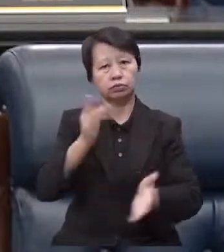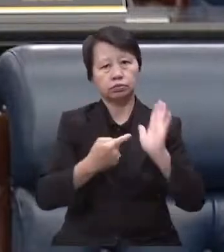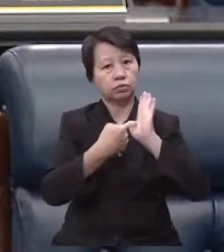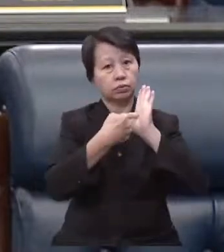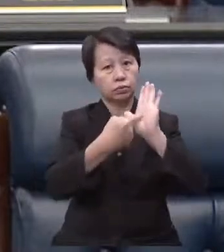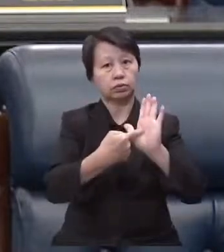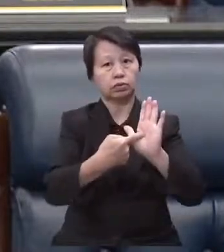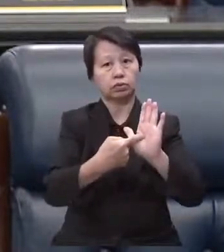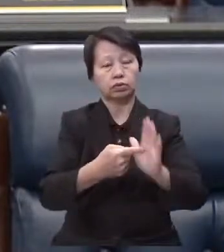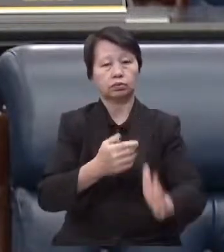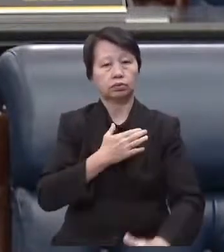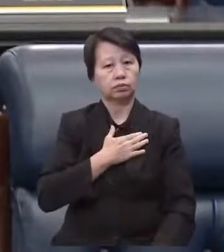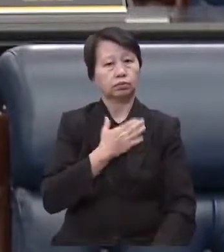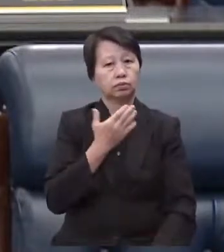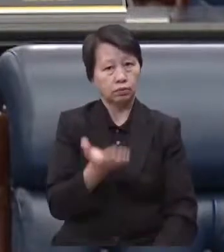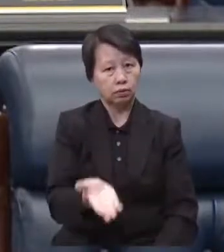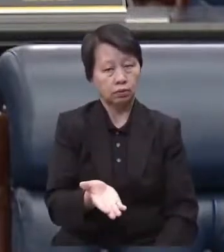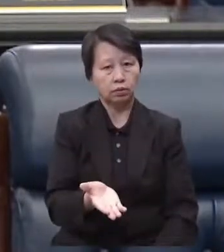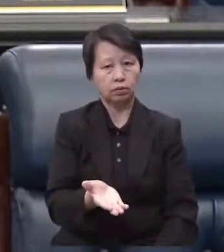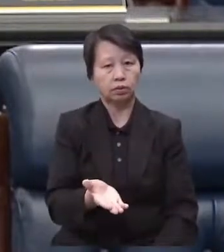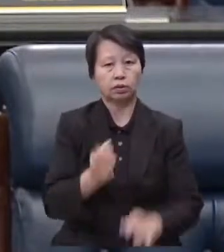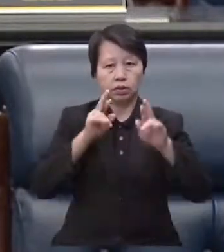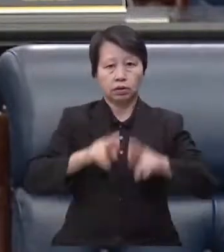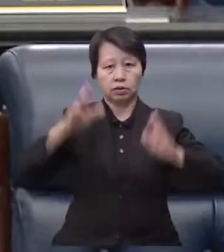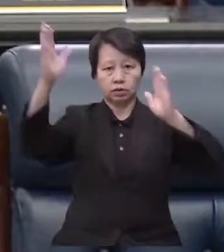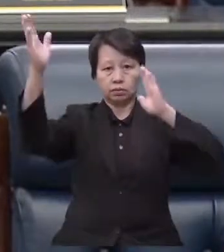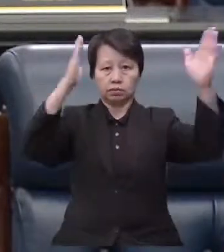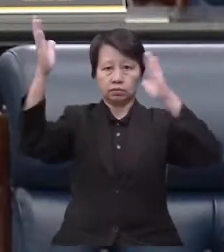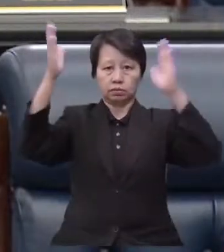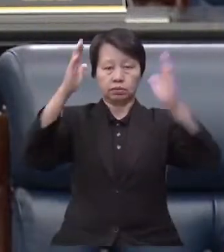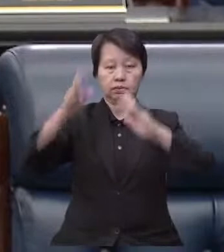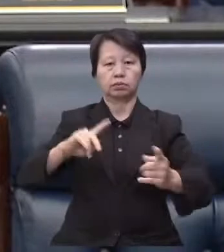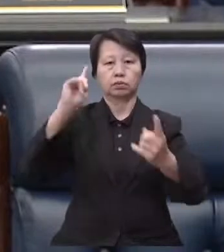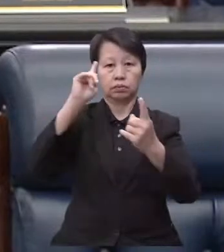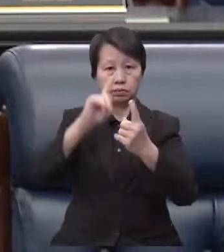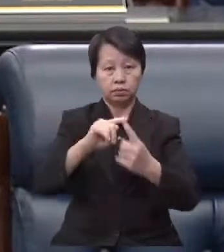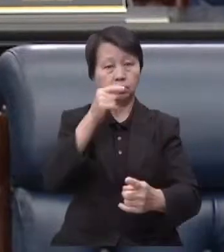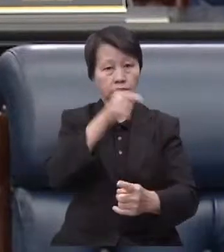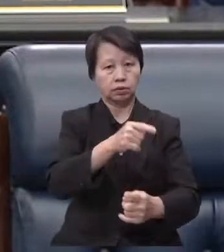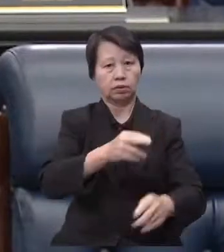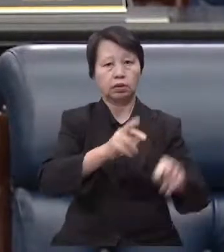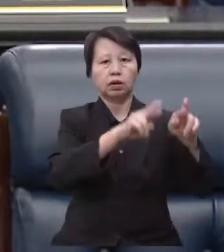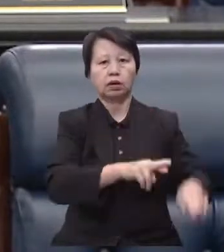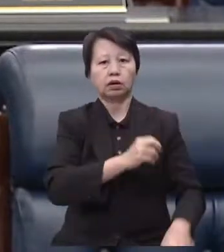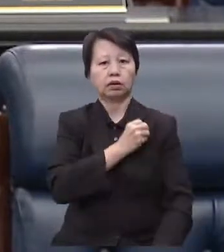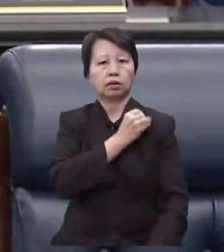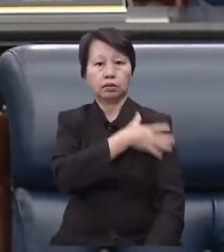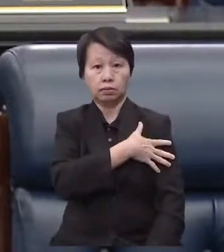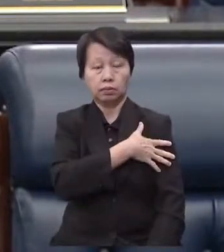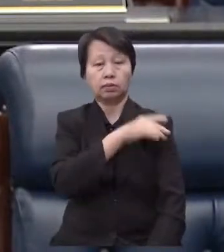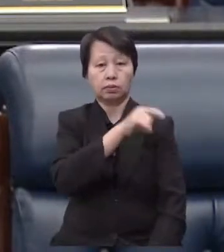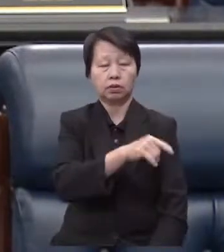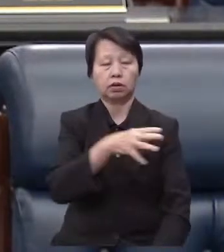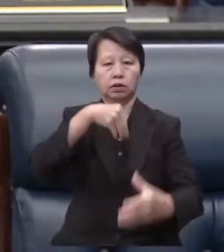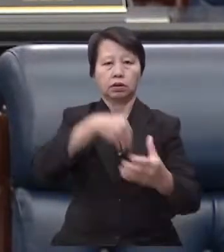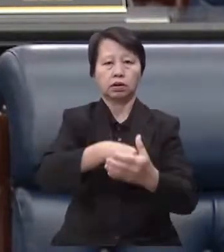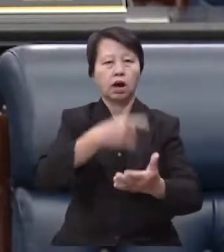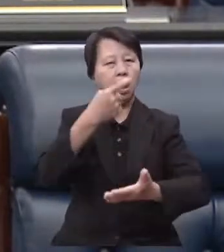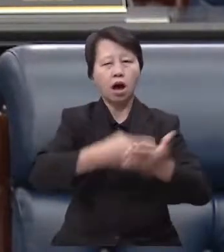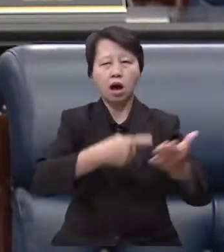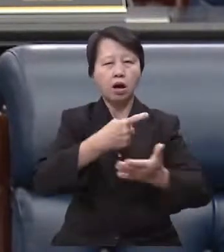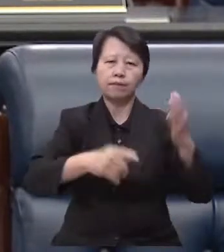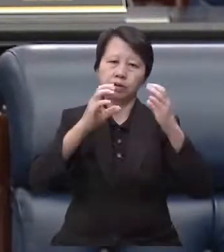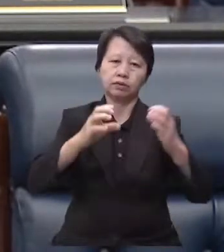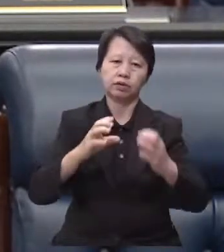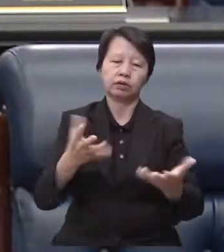menunjukkan komitmen berterusan rakyat Malaysia kepada rakyat Palestin dalam apa juga